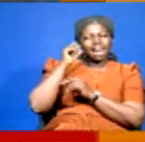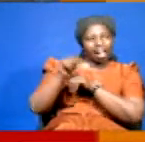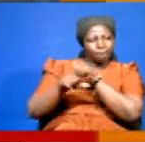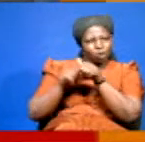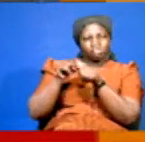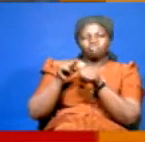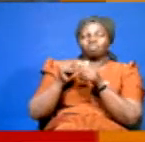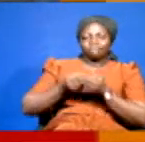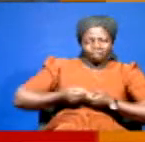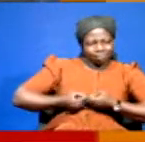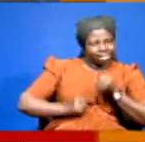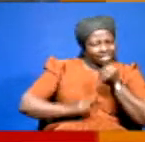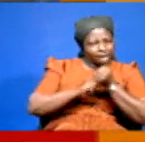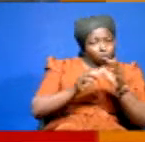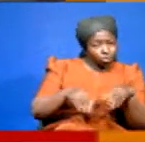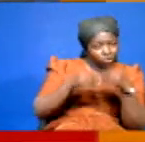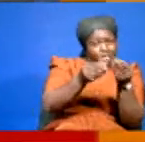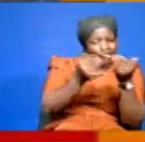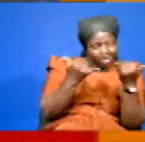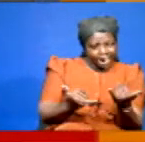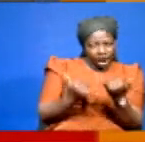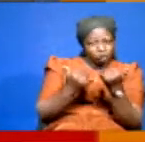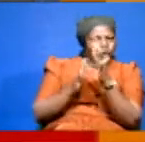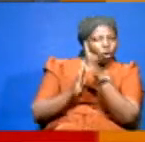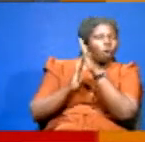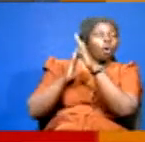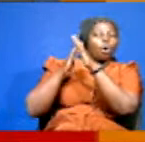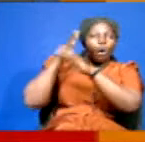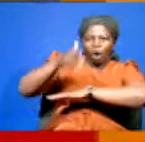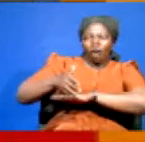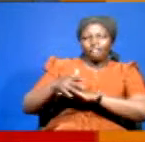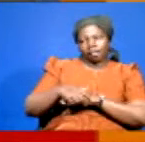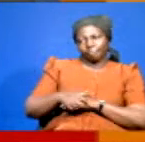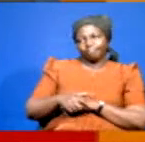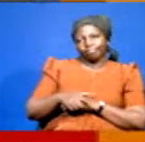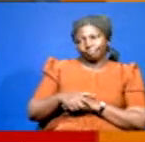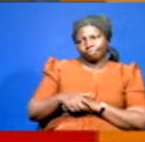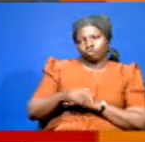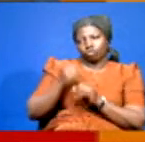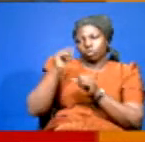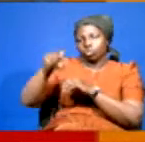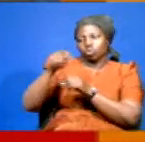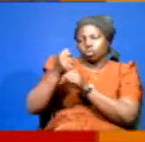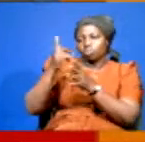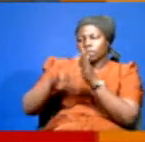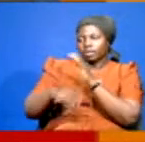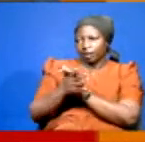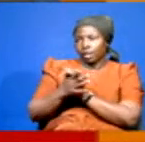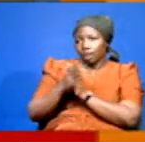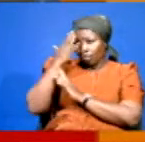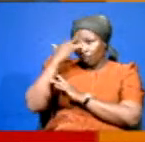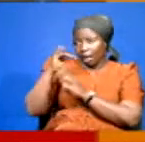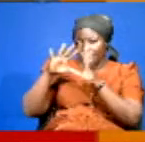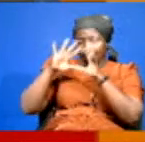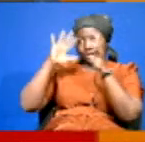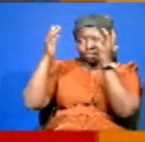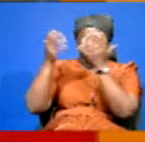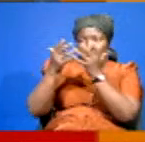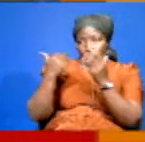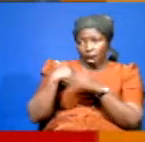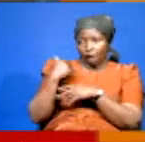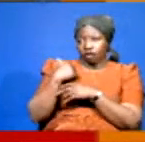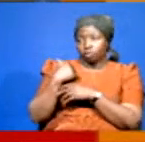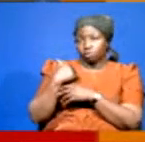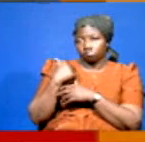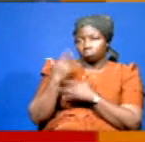tunapeana kwa sasa, ili tuhakikishe kwa mfano dunia mzima tuko na social safety nets. Tungeangalia kwa